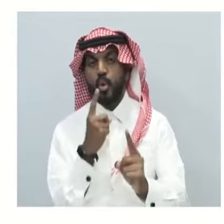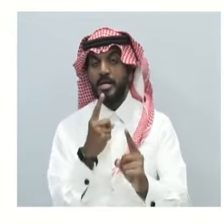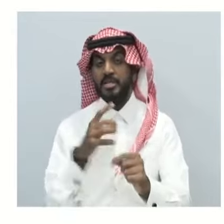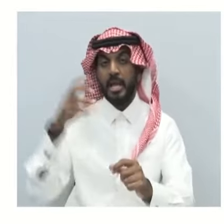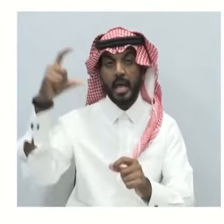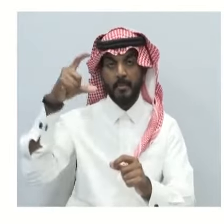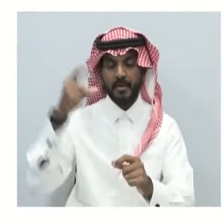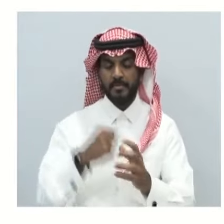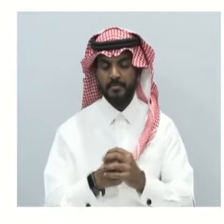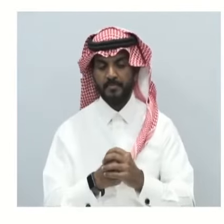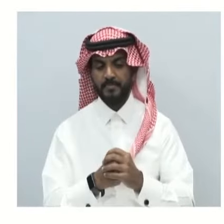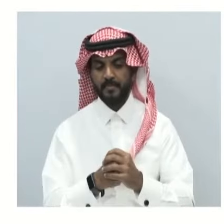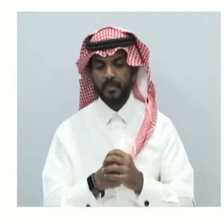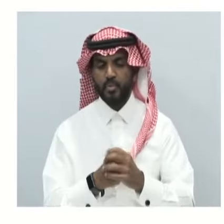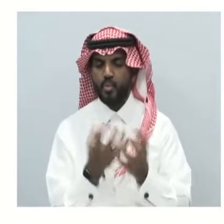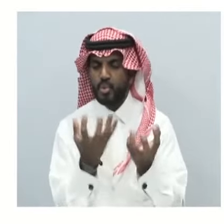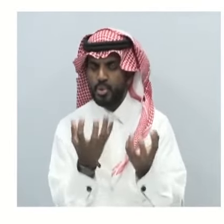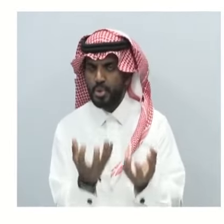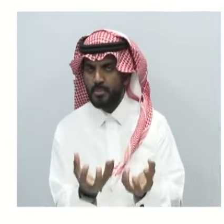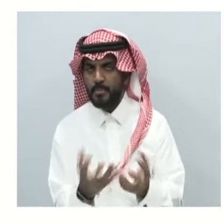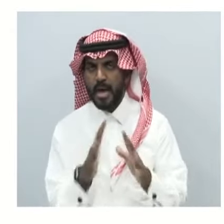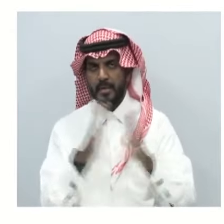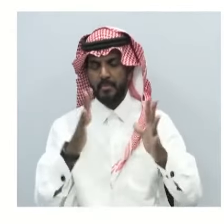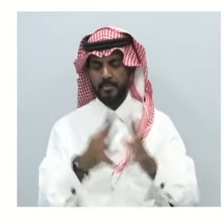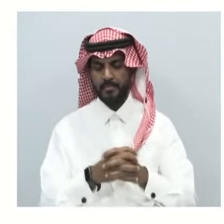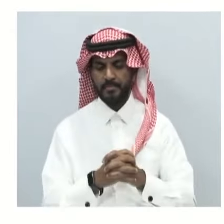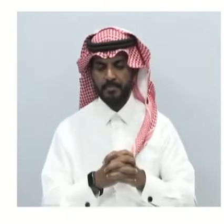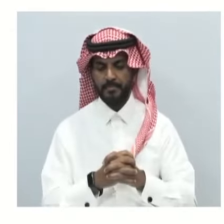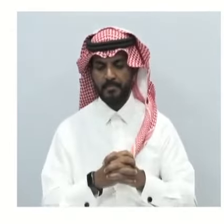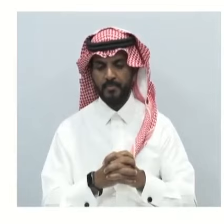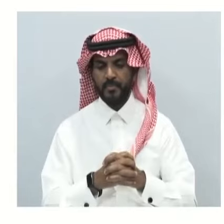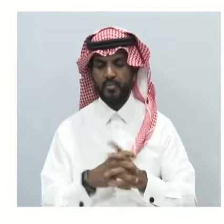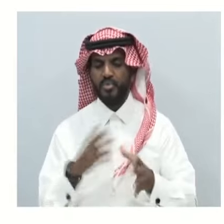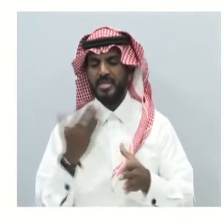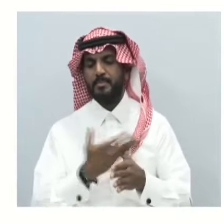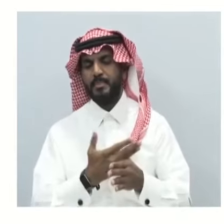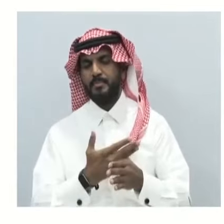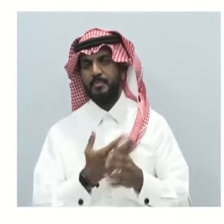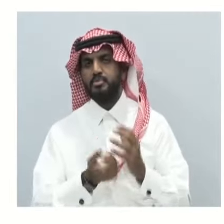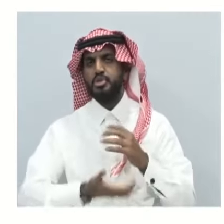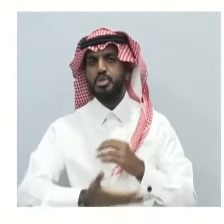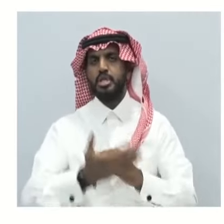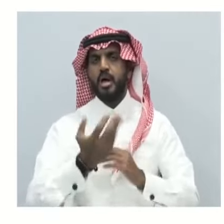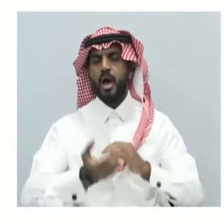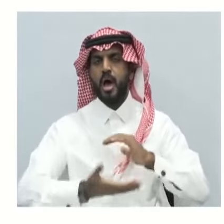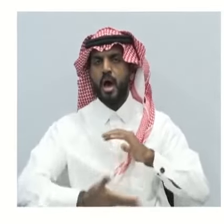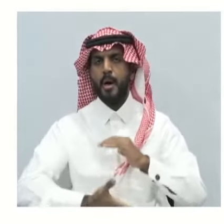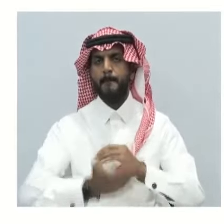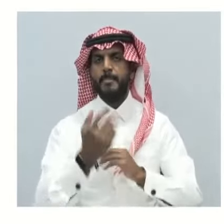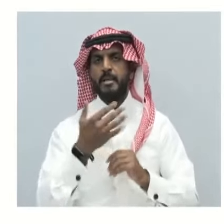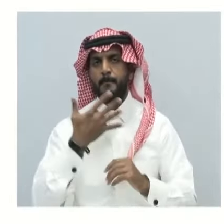للقمر بهذه الجاذبيه الكبيره وبالتالي سوف يؤدي ذلك الى